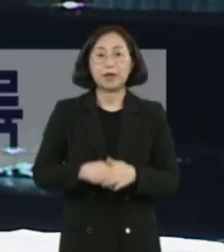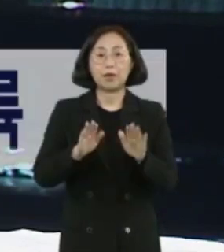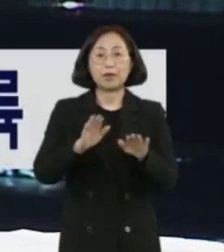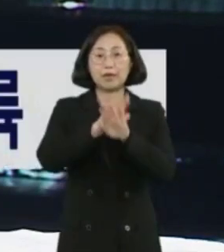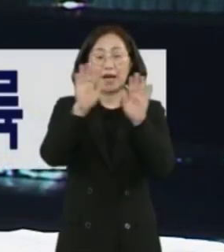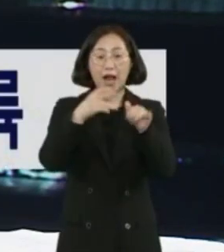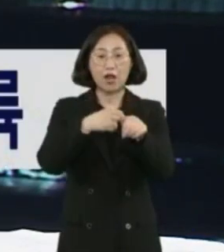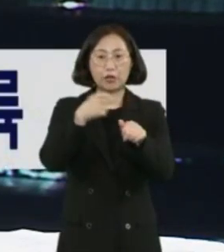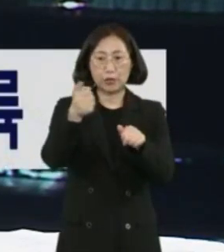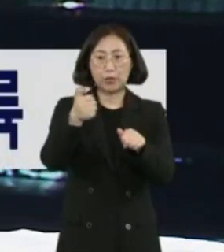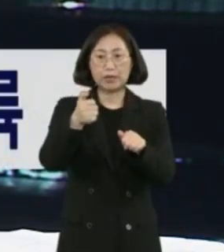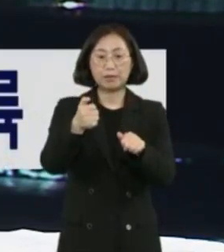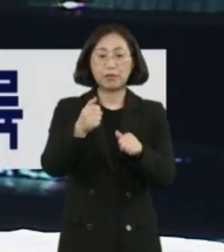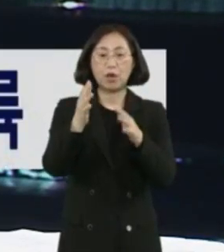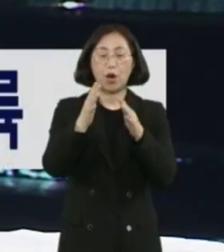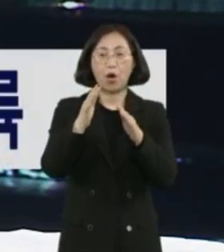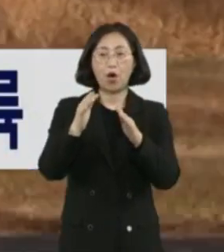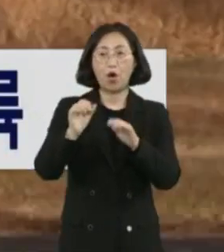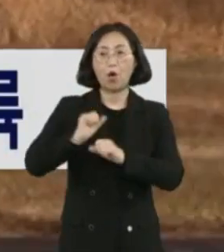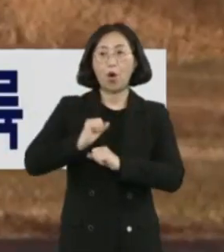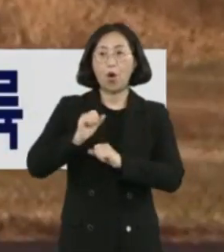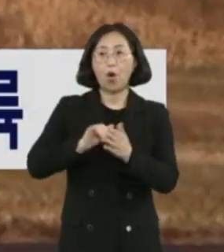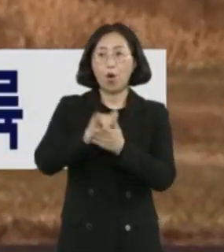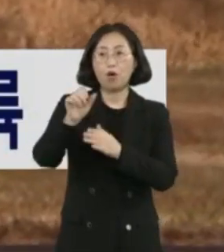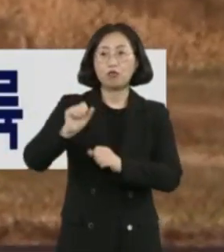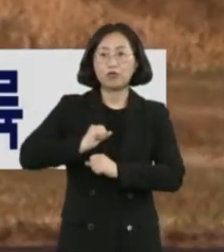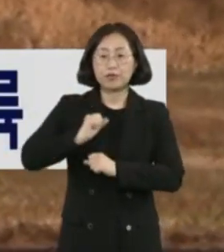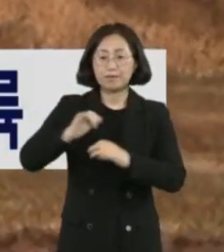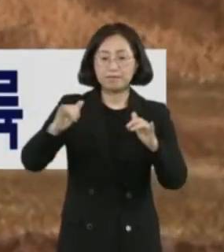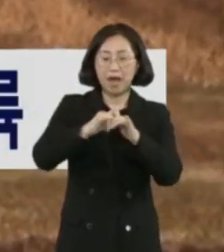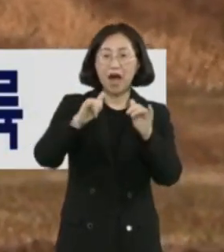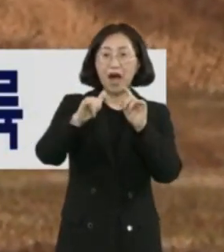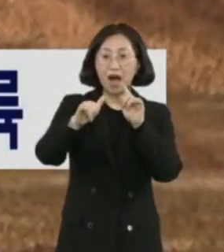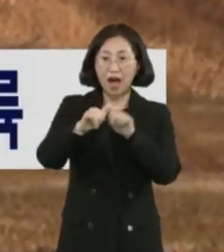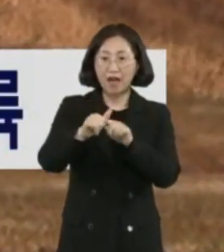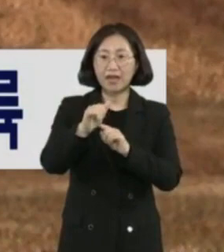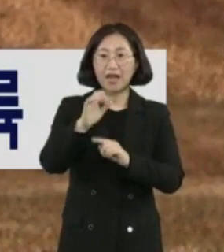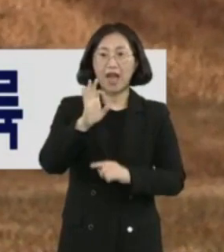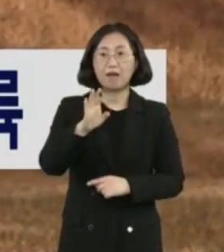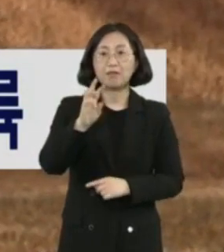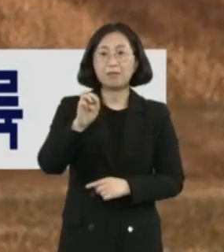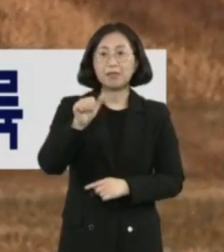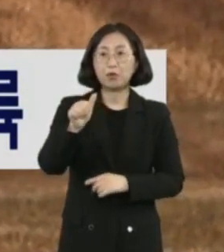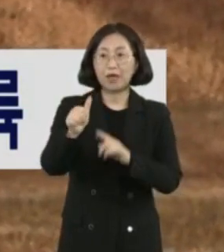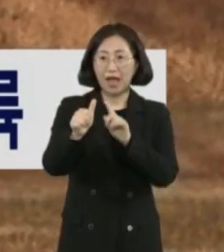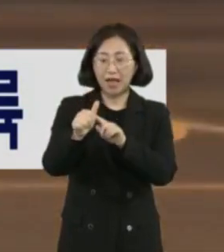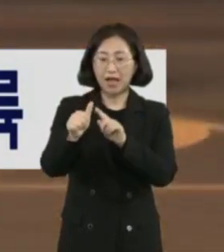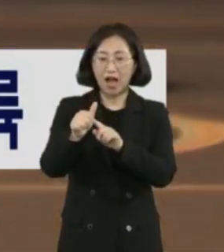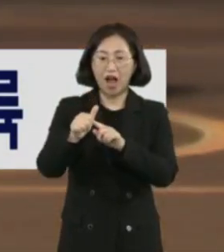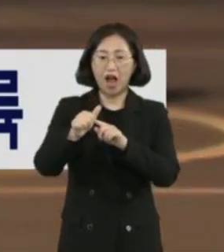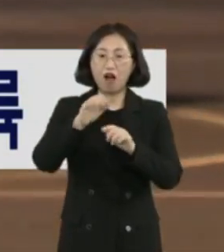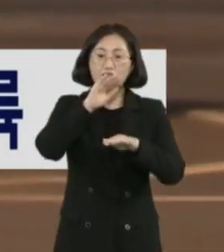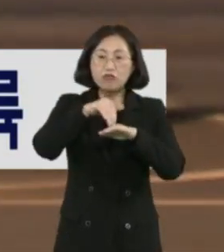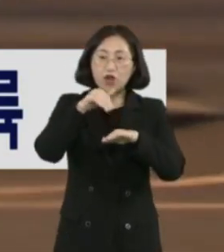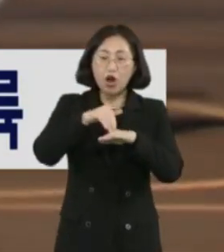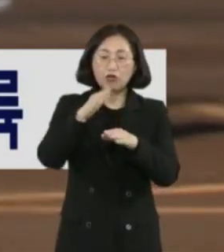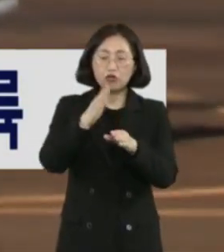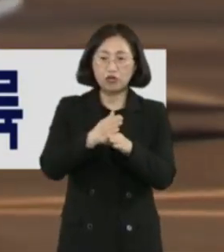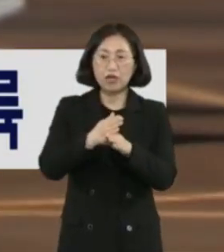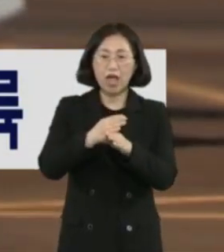오늘 낮 12시 50분쯤 공군이 보유한 스텔스 전투기 F-35A 한 대가 훈련